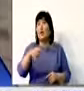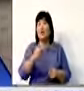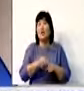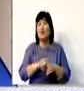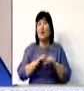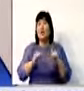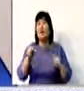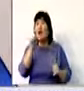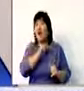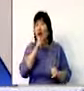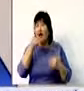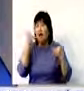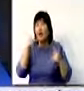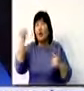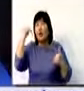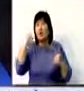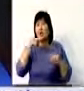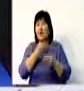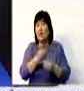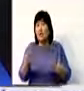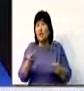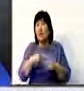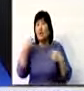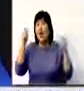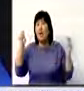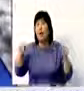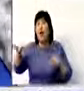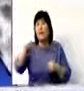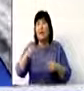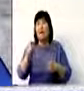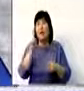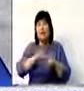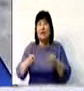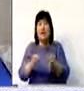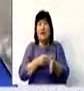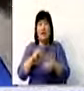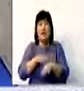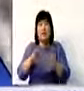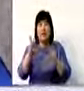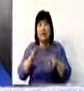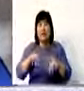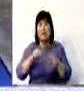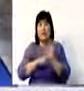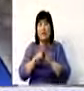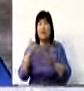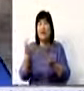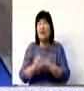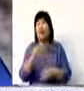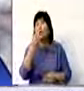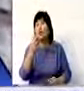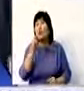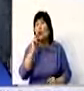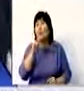и четко так родства скотт бесследно исчезал в пастбищ ходе оперативно-следственных мероприятий стражей порядка вышли на след 4